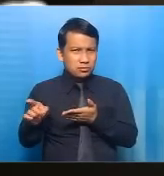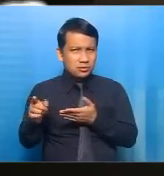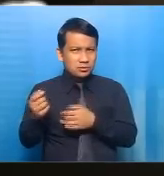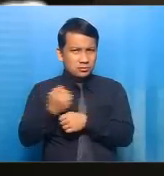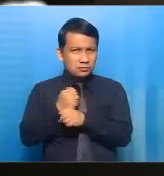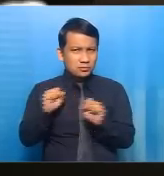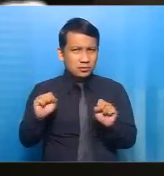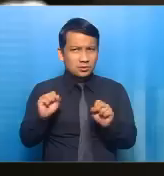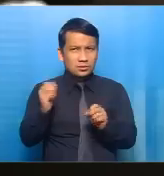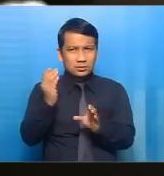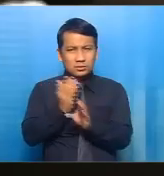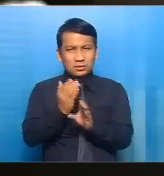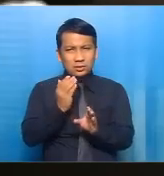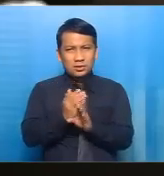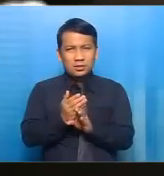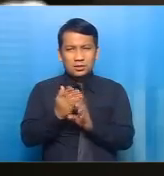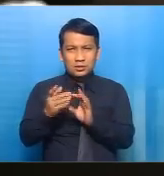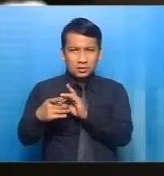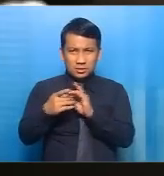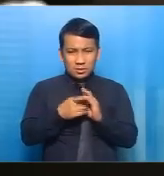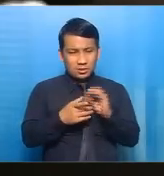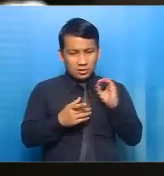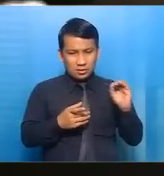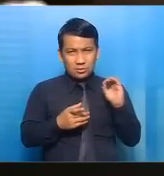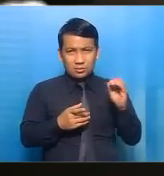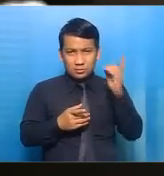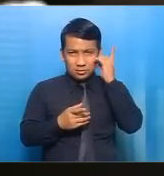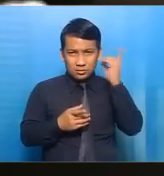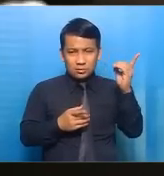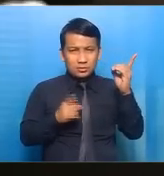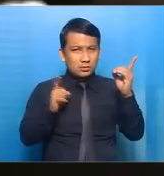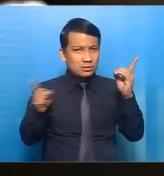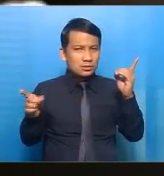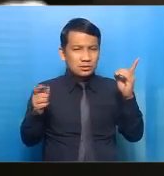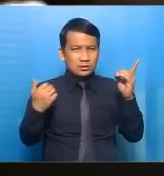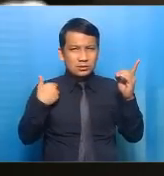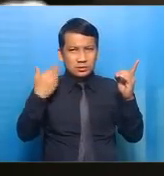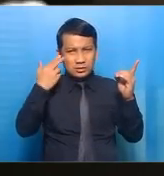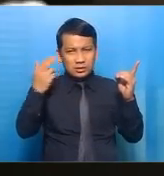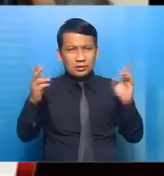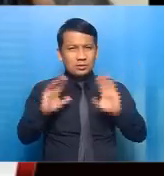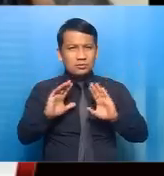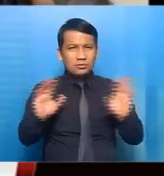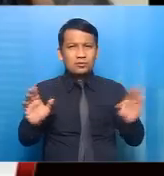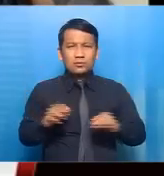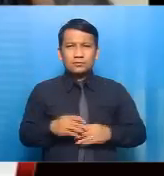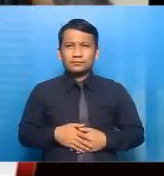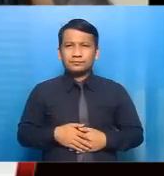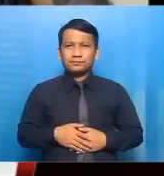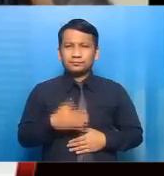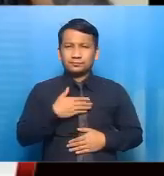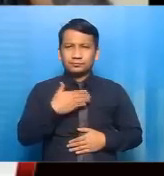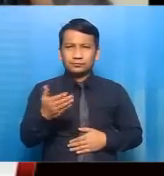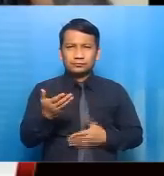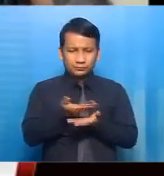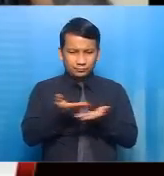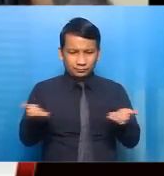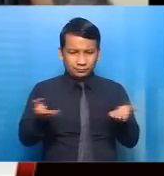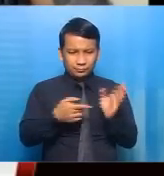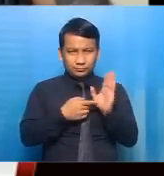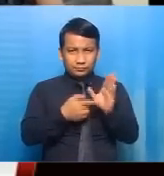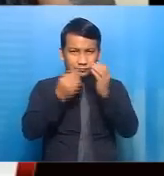pinagpundaran nila ng sasakyan at ang mayari nito ay si Danilo at hindi si Hilario. Willing po kaming mag-disclose ng kahit